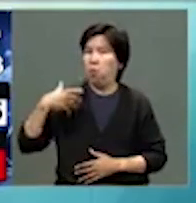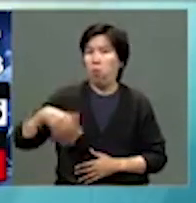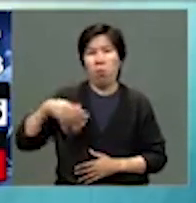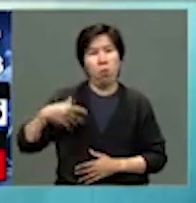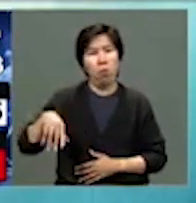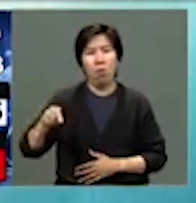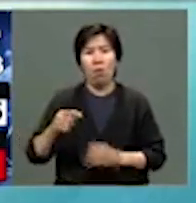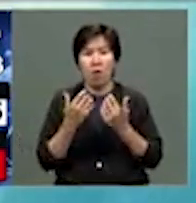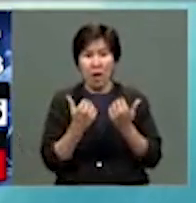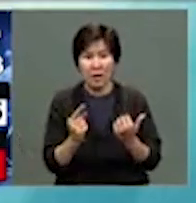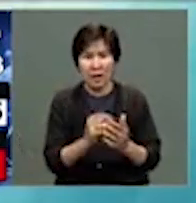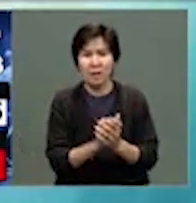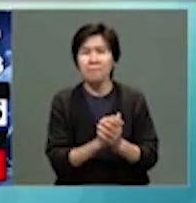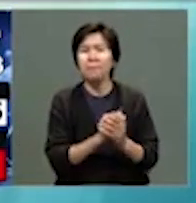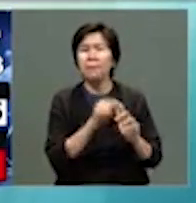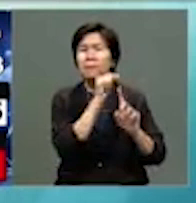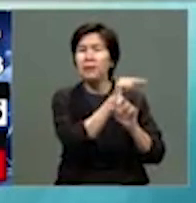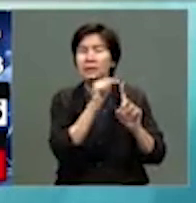หมื่นคนต่อวันซึ่งถือว่าสูงมากๆนะครับรายที่หายตอนนี้อยู่ที่0.7